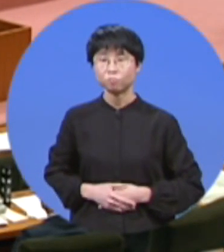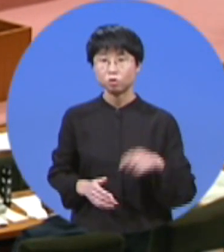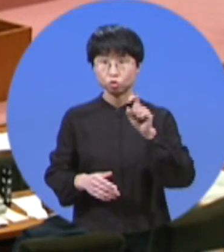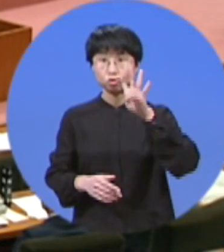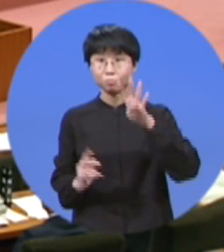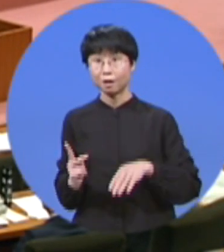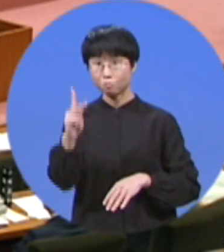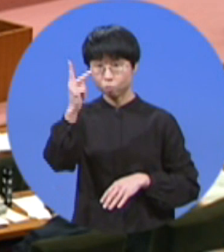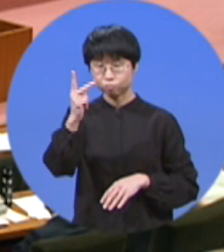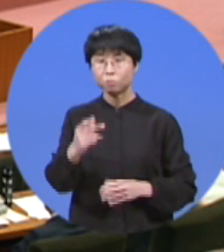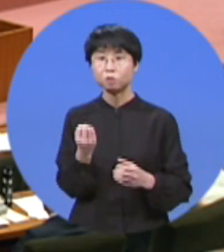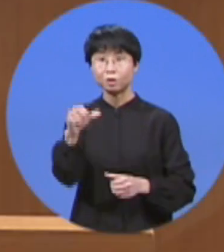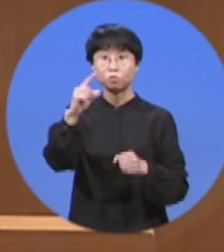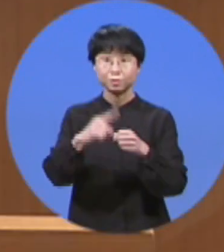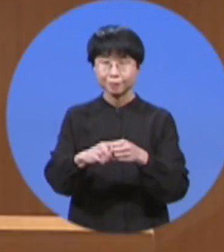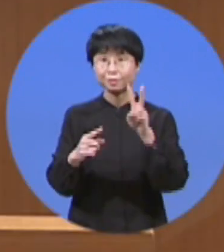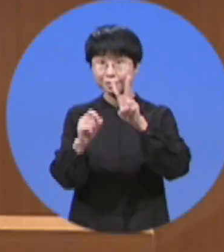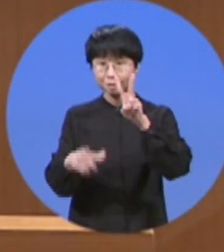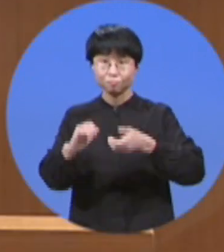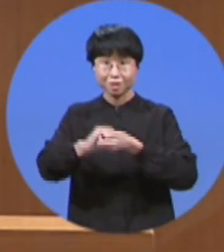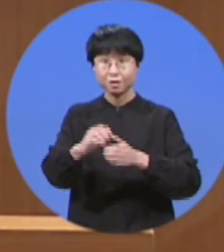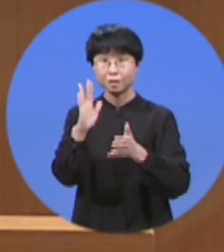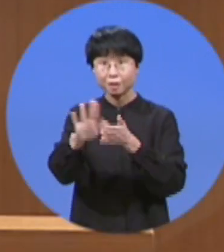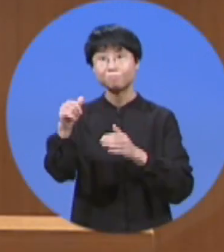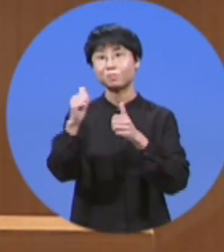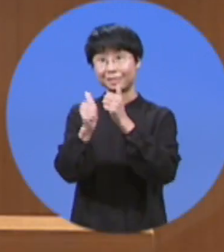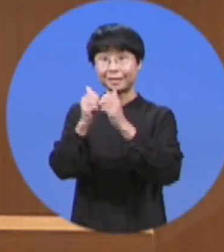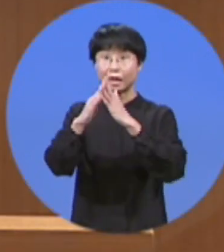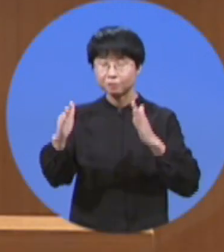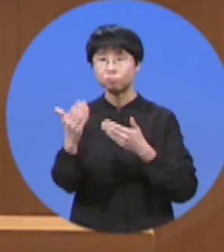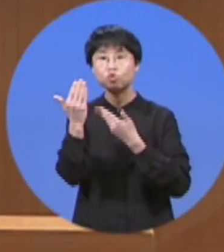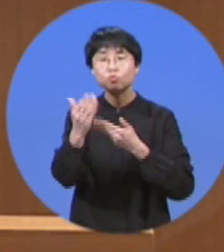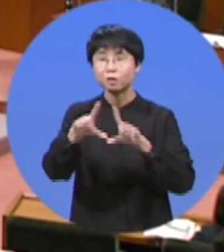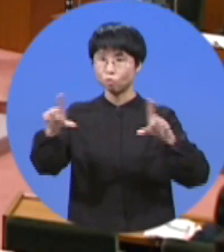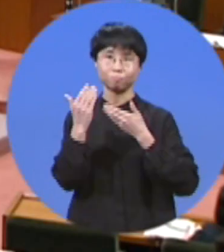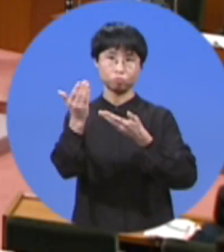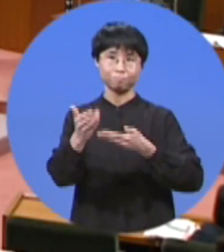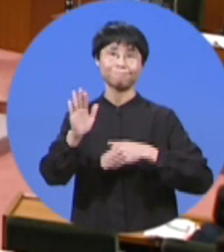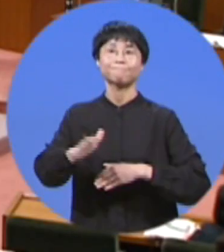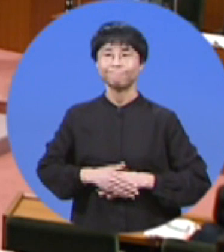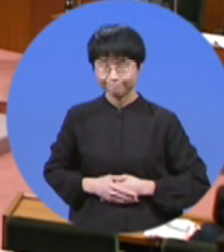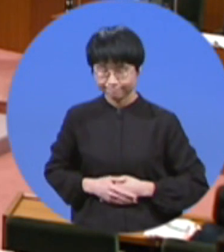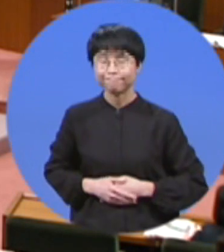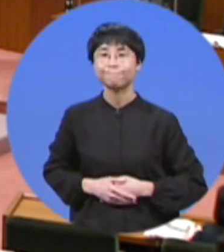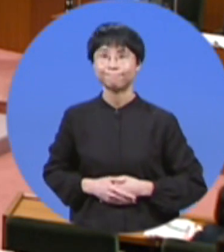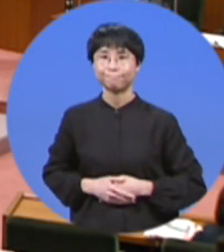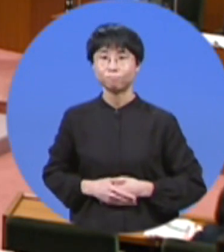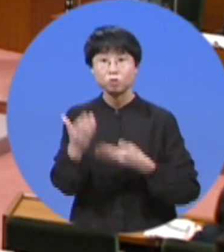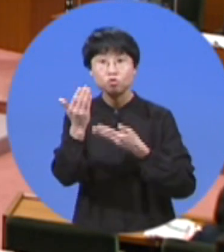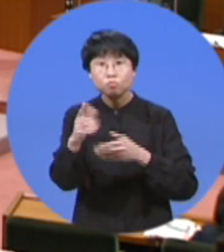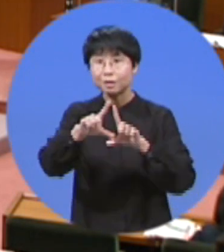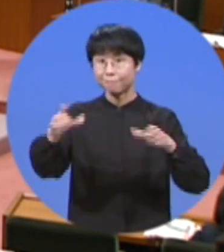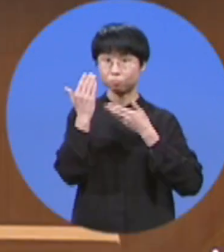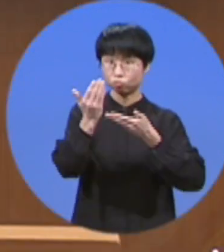14日火曜日、令和5年2月定例県議会で質疑並びに一般質問が行われました。質疑並